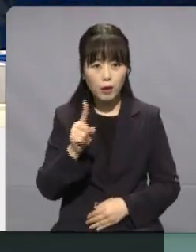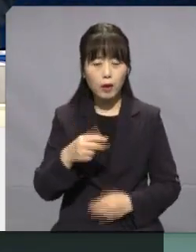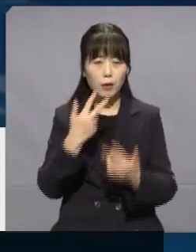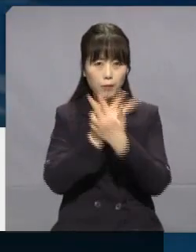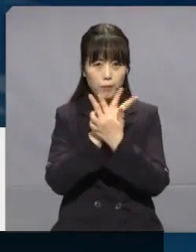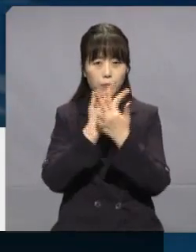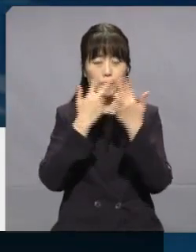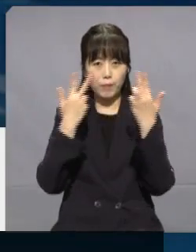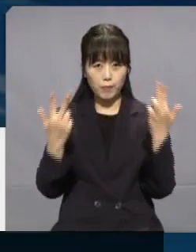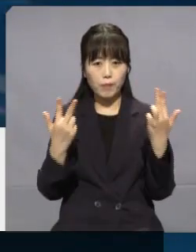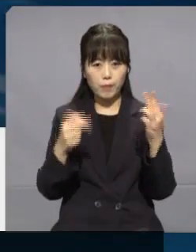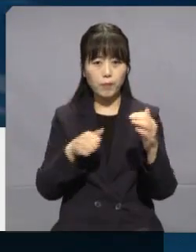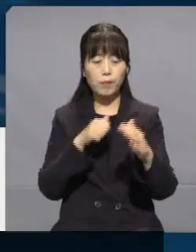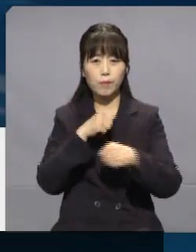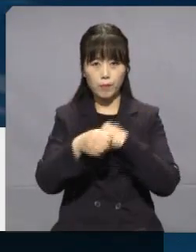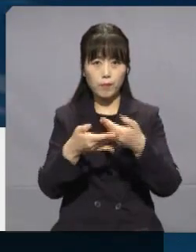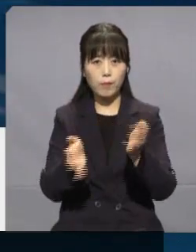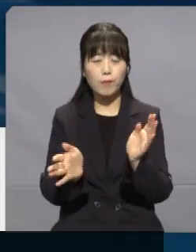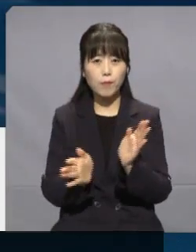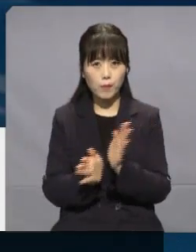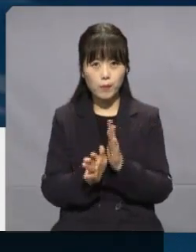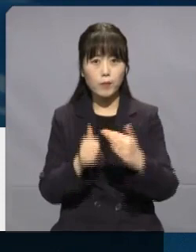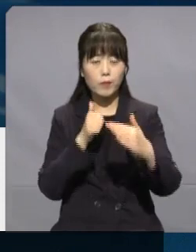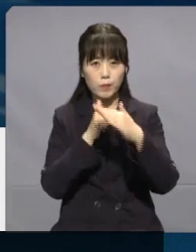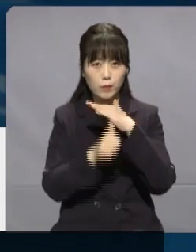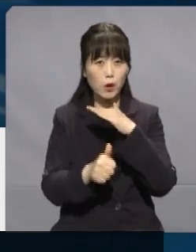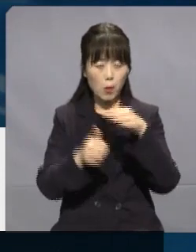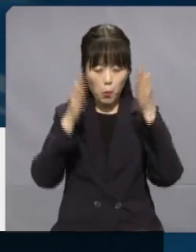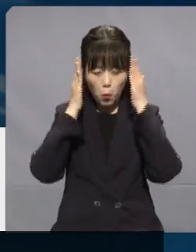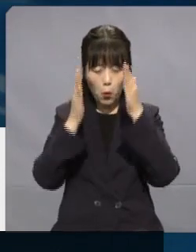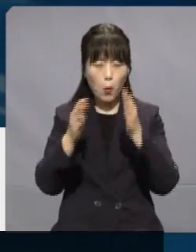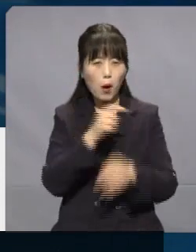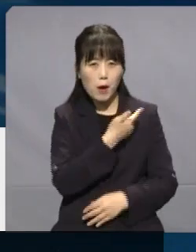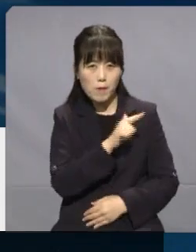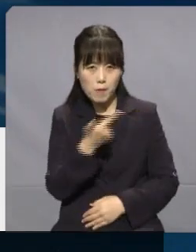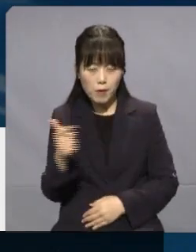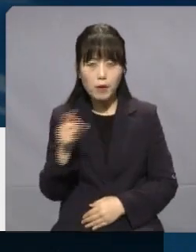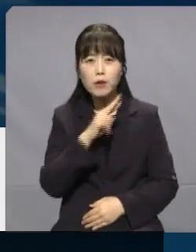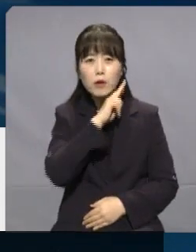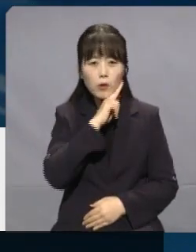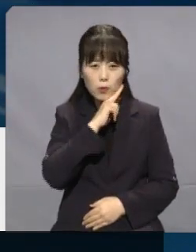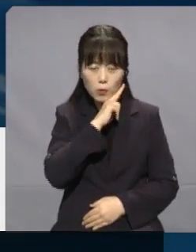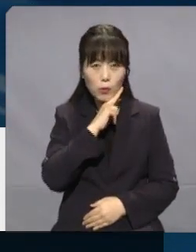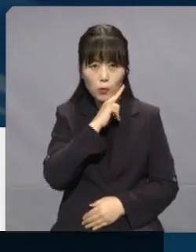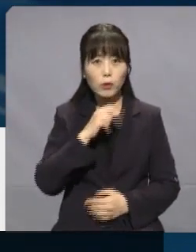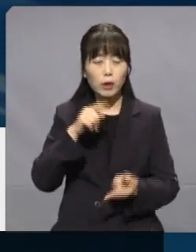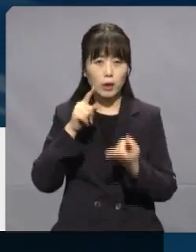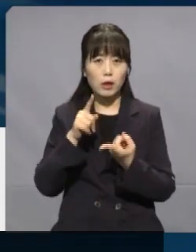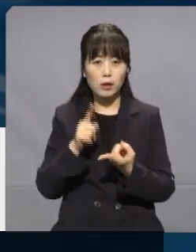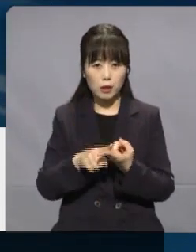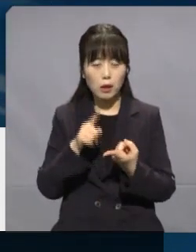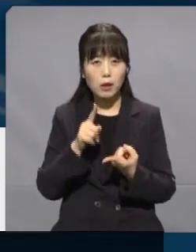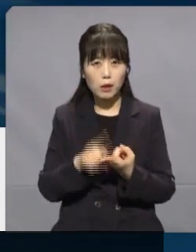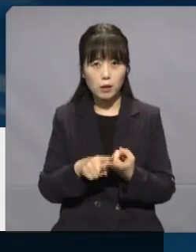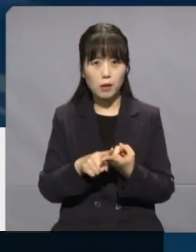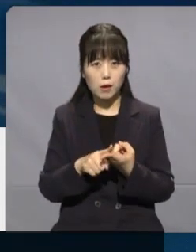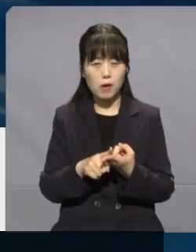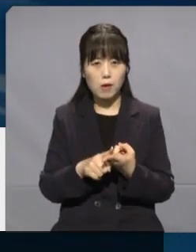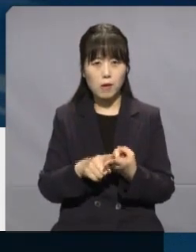이재명 민주당 대표를 그 향한 여러 가지 의혹들 이것이 그